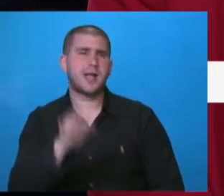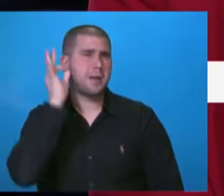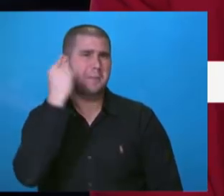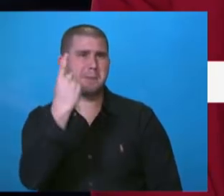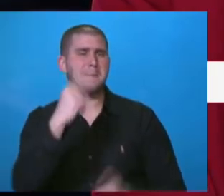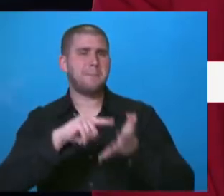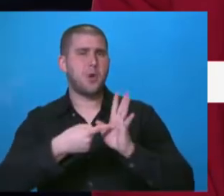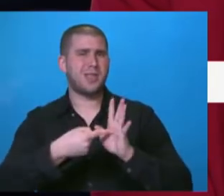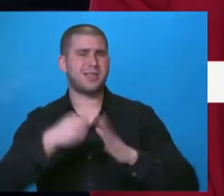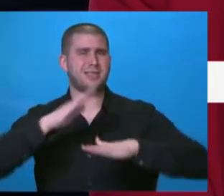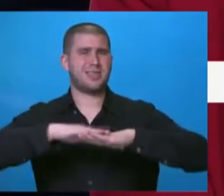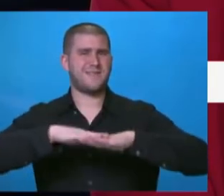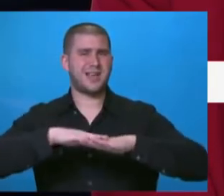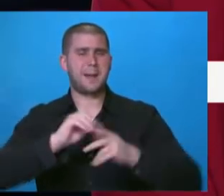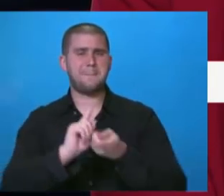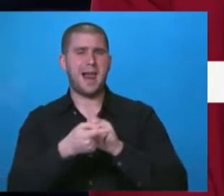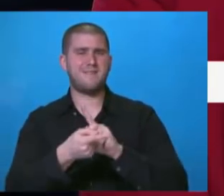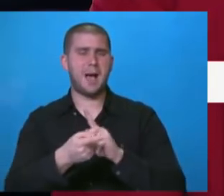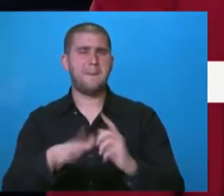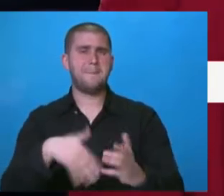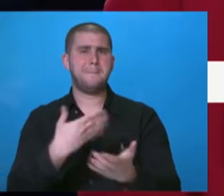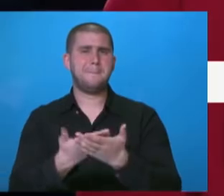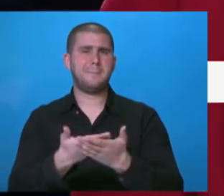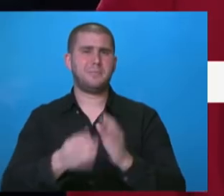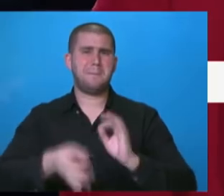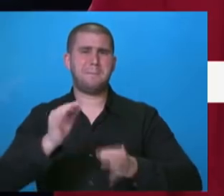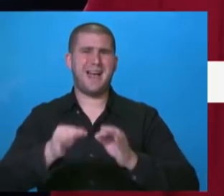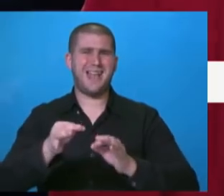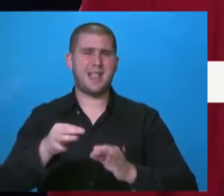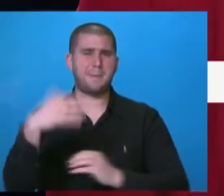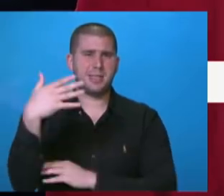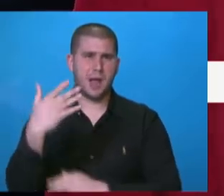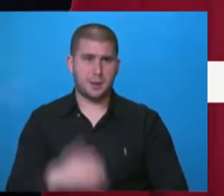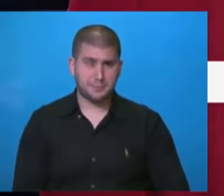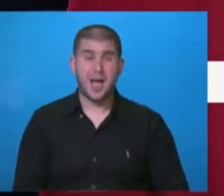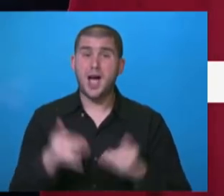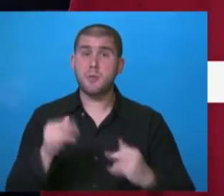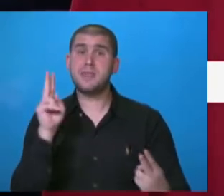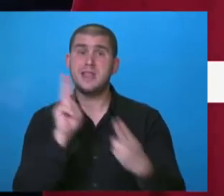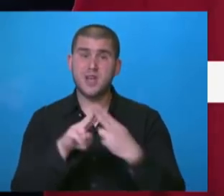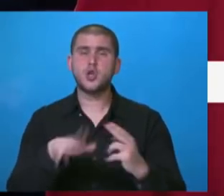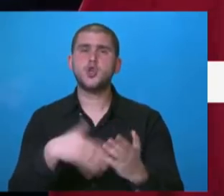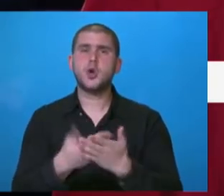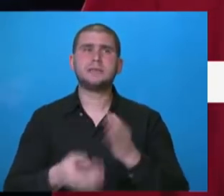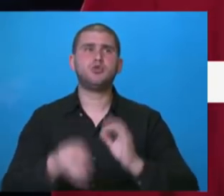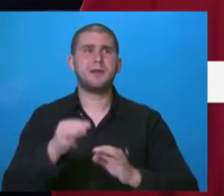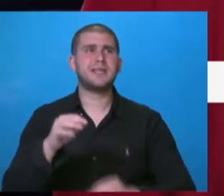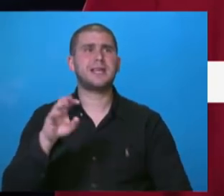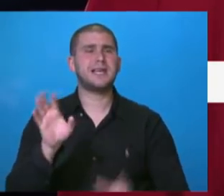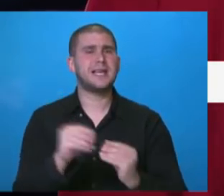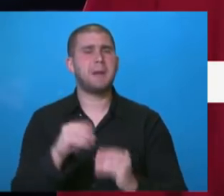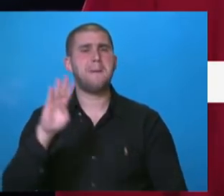מיועדת לתפקיד ממלאת מקום פרקליט המדינה, אורלי בן ארי גינסברג. היום אגב נפגש היועץ המשפטי מנדלבליט עם בן ארי